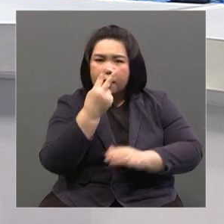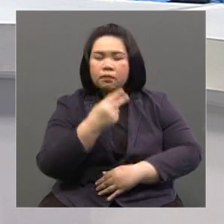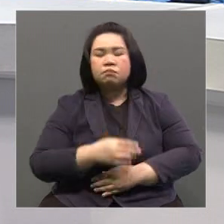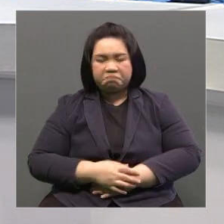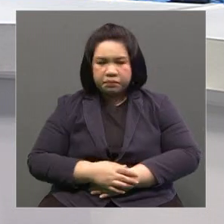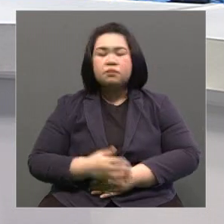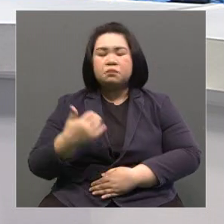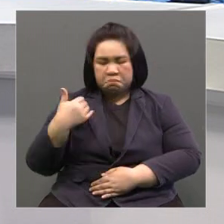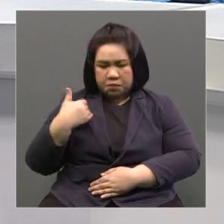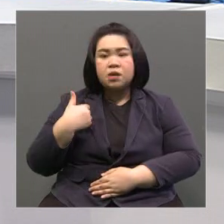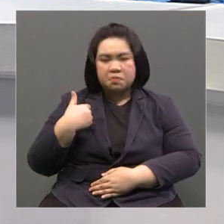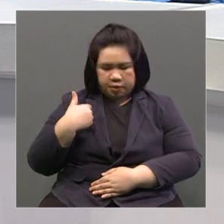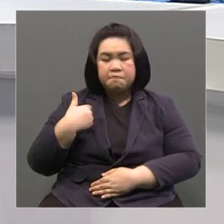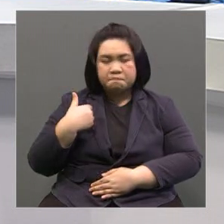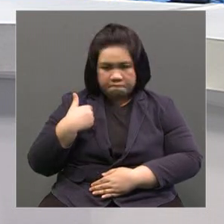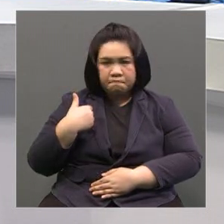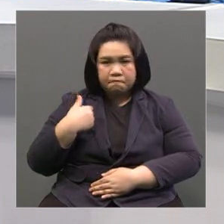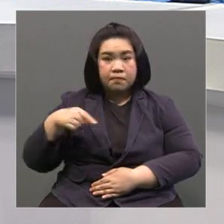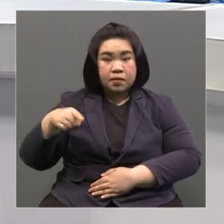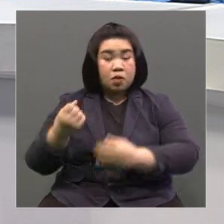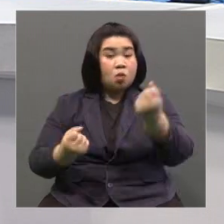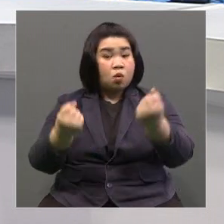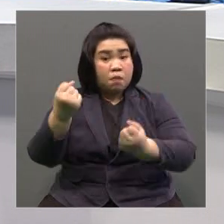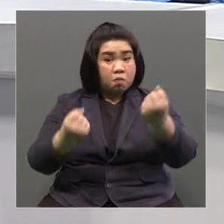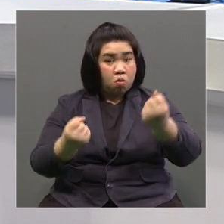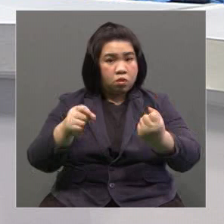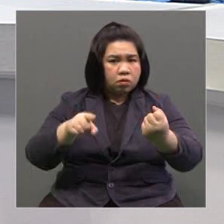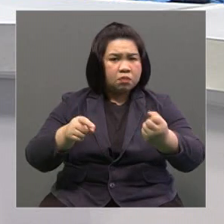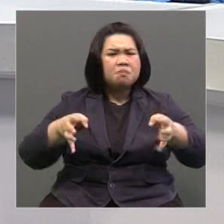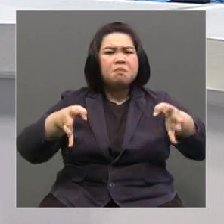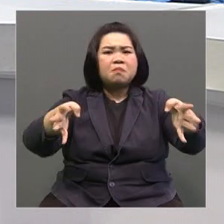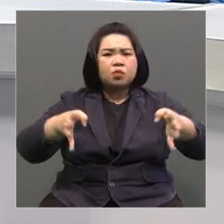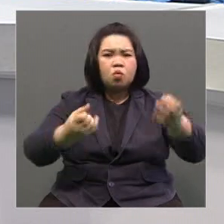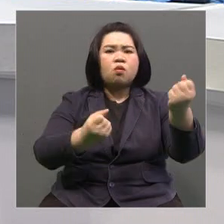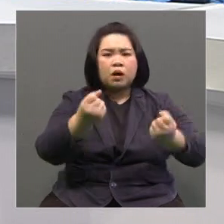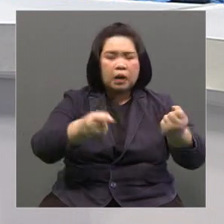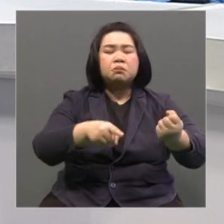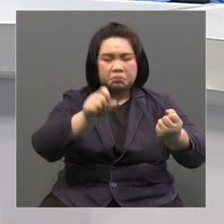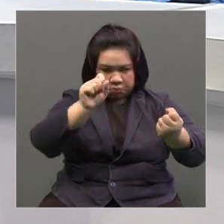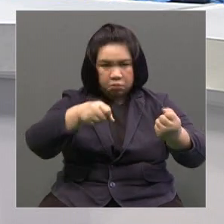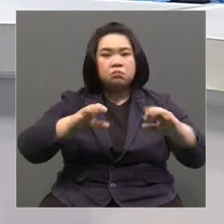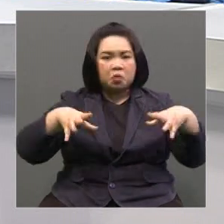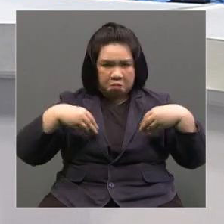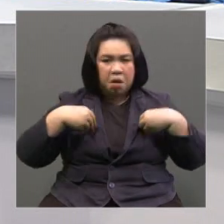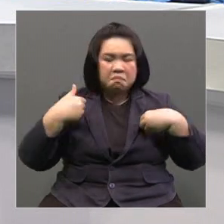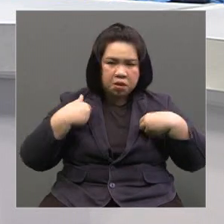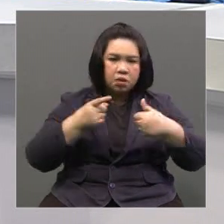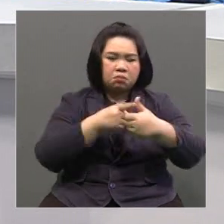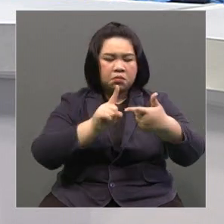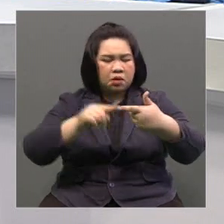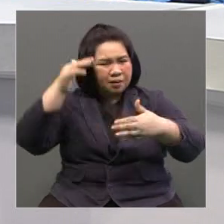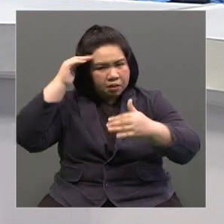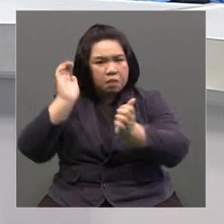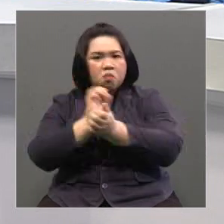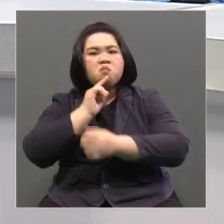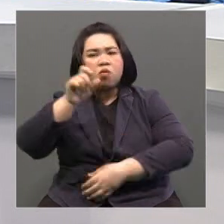ว่ามีจริงทั้งคนที่ใช้รถใช้ถนนคนขับรถบรรทุกเองเขาก็ยอมรับ ค่ะ แม้กระทั่งผบ.ตร.ก็ออกม